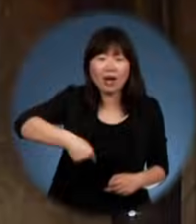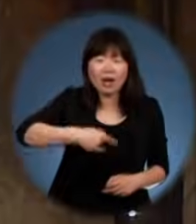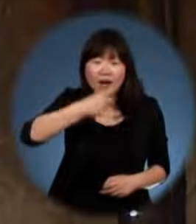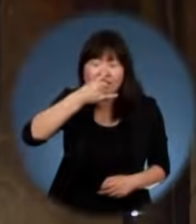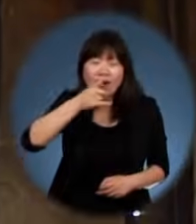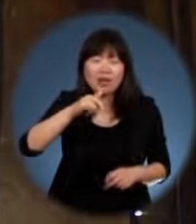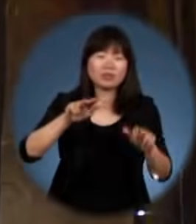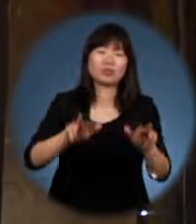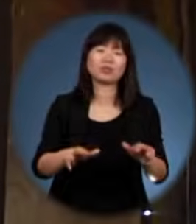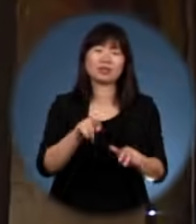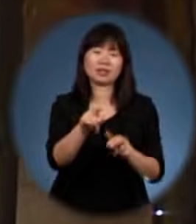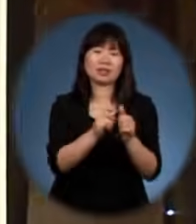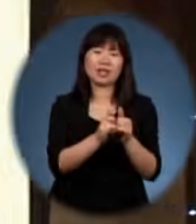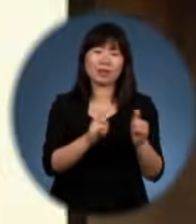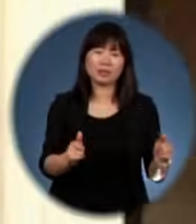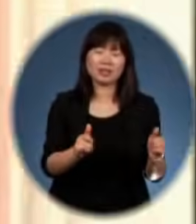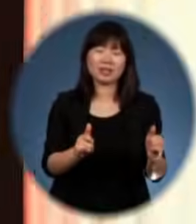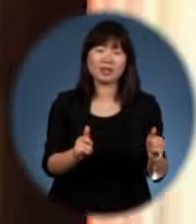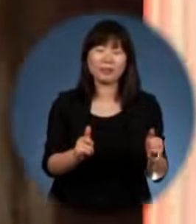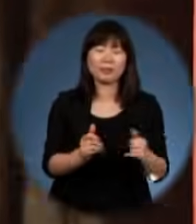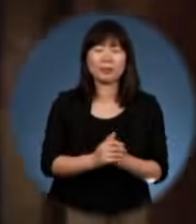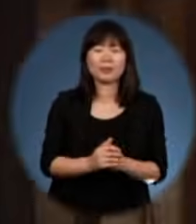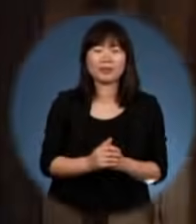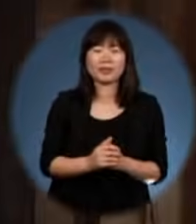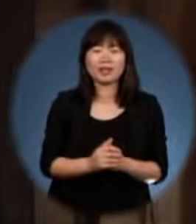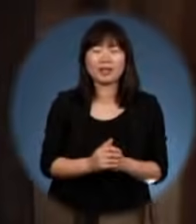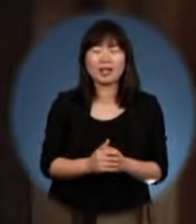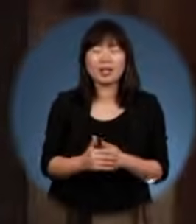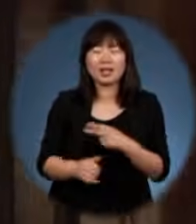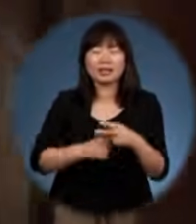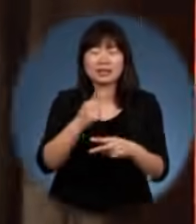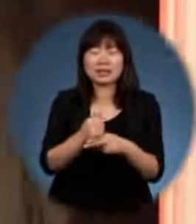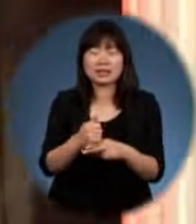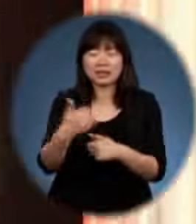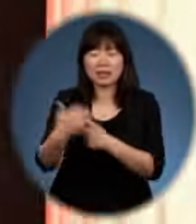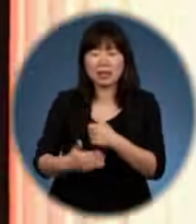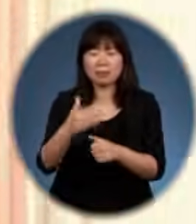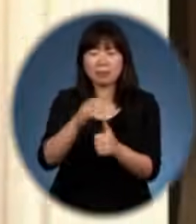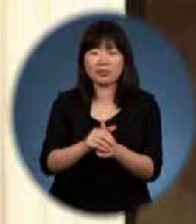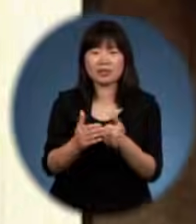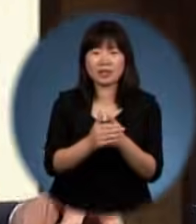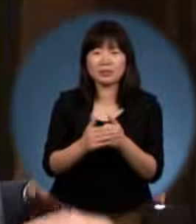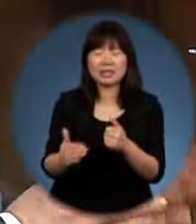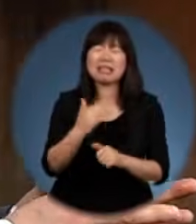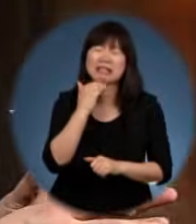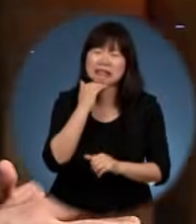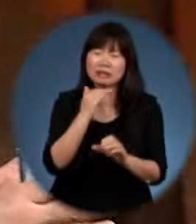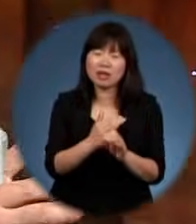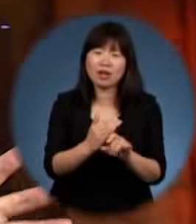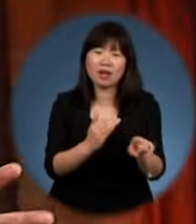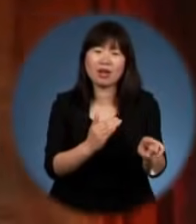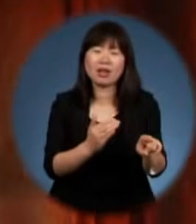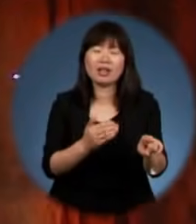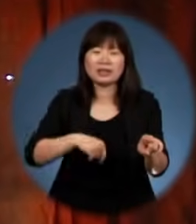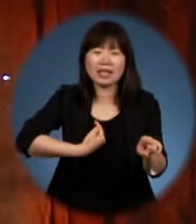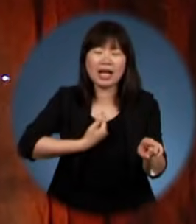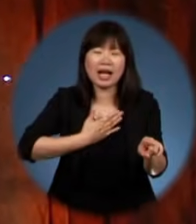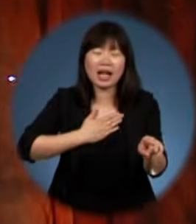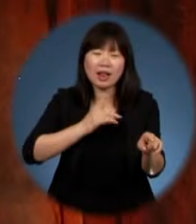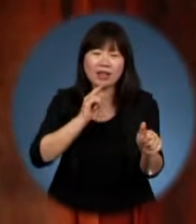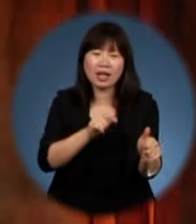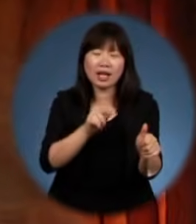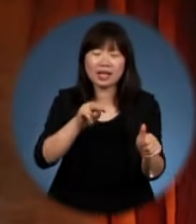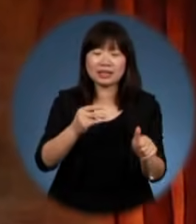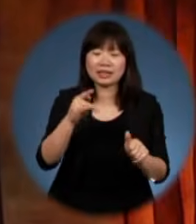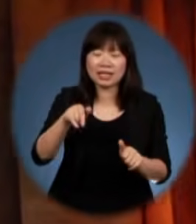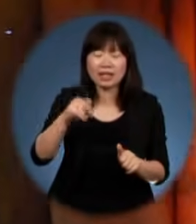사람이 신탁을 바뀌었어 기다리게 됩니다 사실은요 많은 분들이 너 자신을 알라 2마리 신탁의